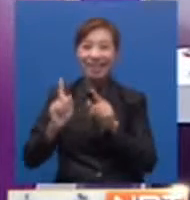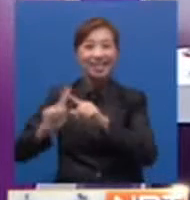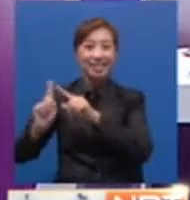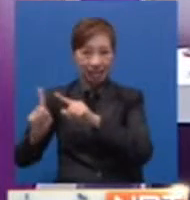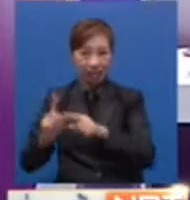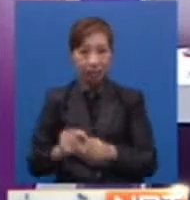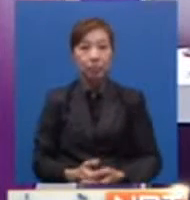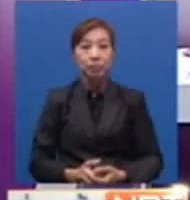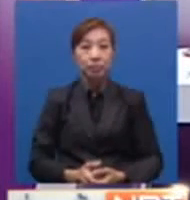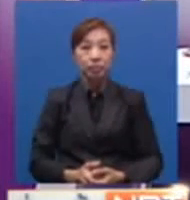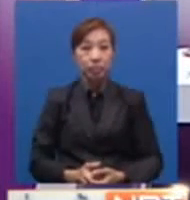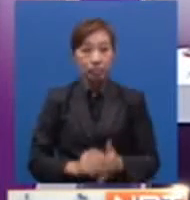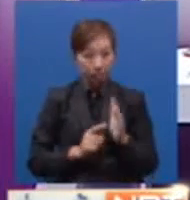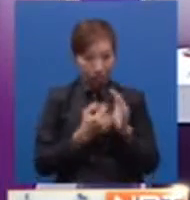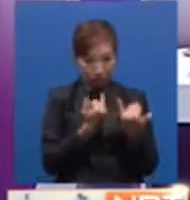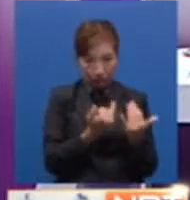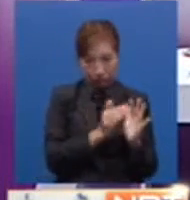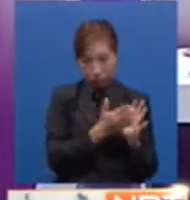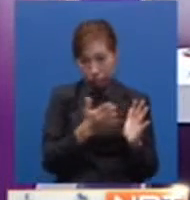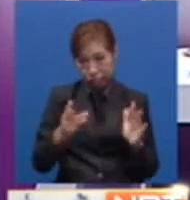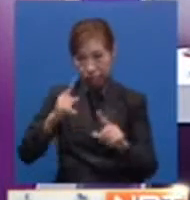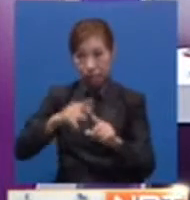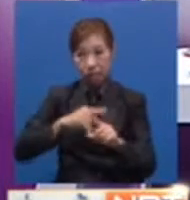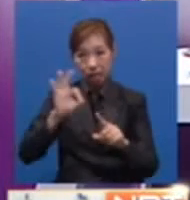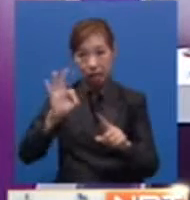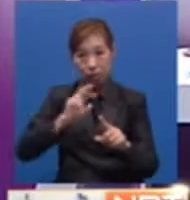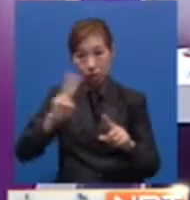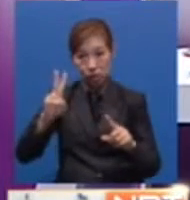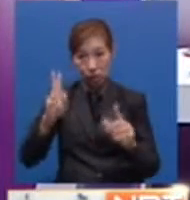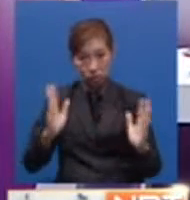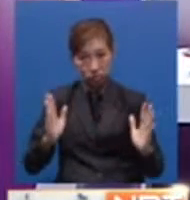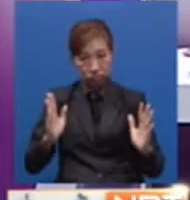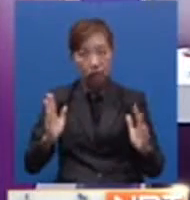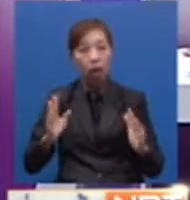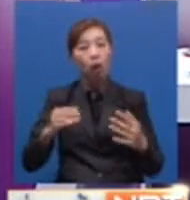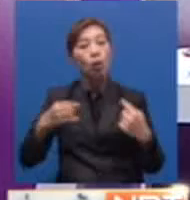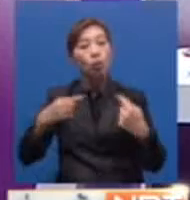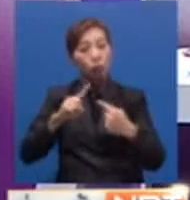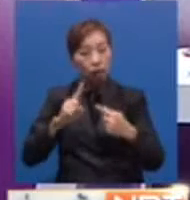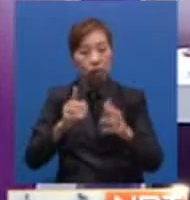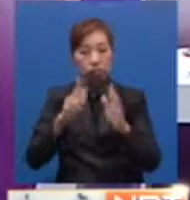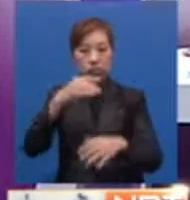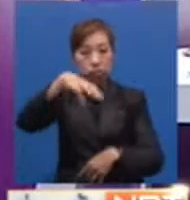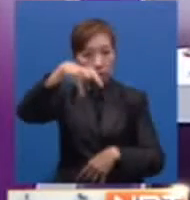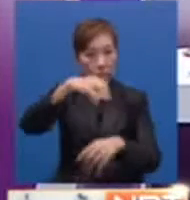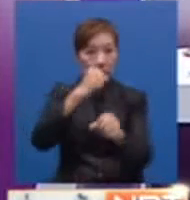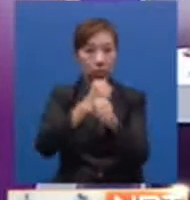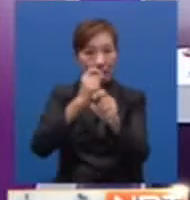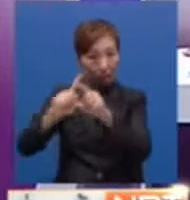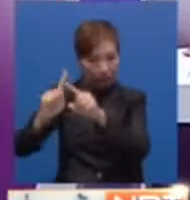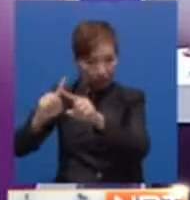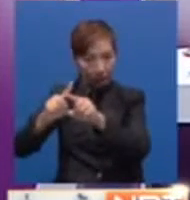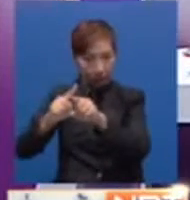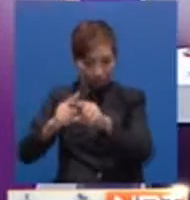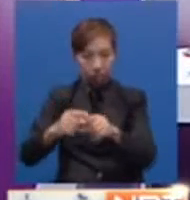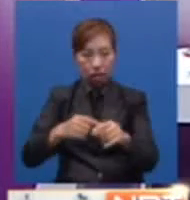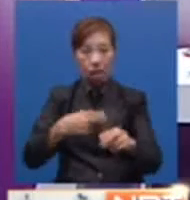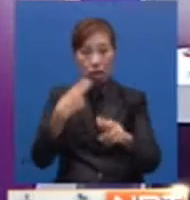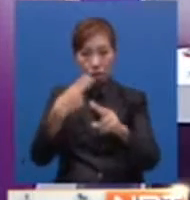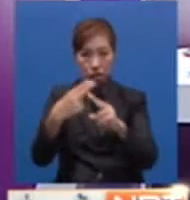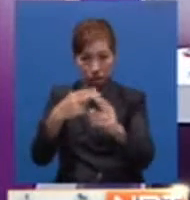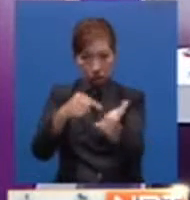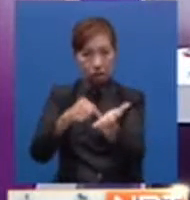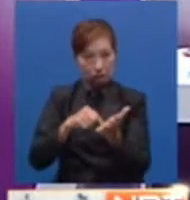ตั้งแต่วันนี้ไปจนถึงวันที่ 2กันยายนนะคะก็จะเป็นวันที่เปิดรับสมัครให้นิติบุคคลเสนอรายชื่อผู้เข้ามาเป็น